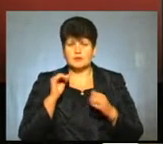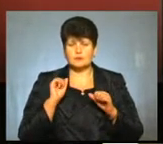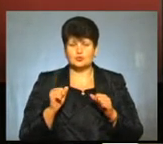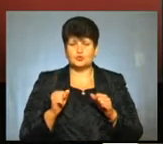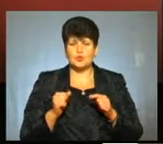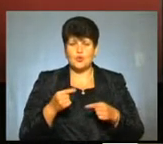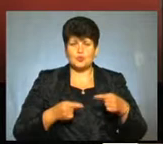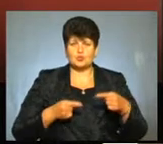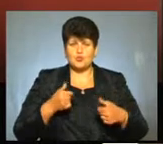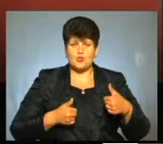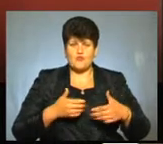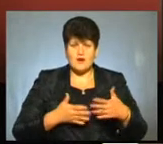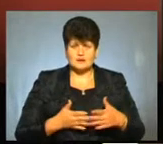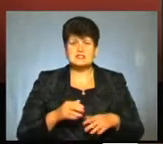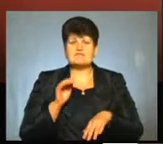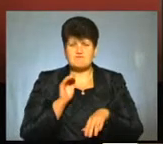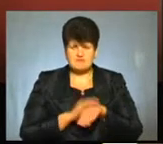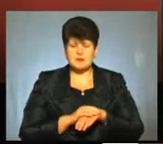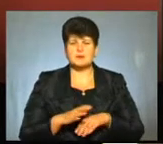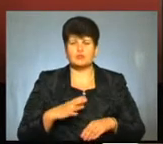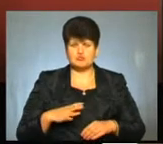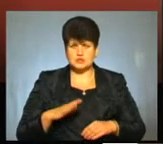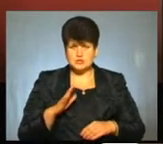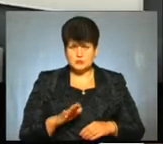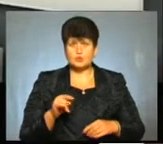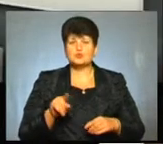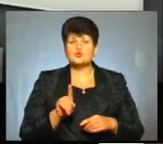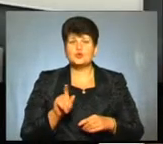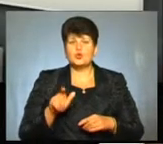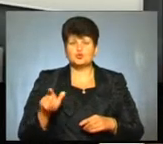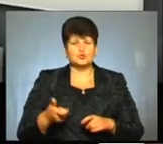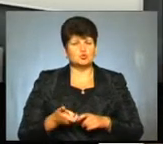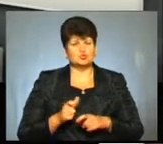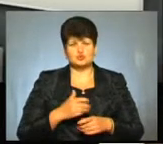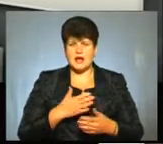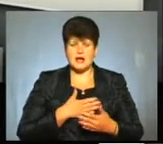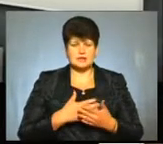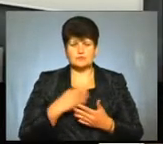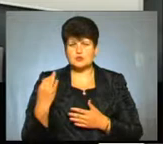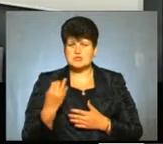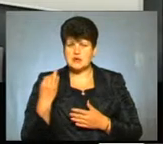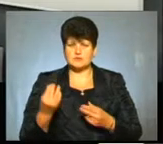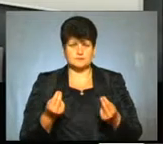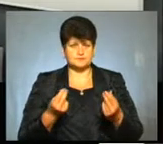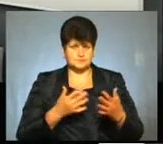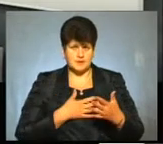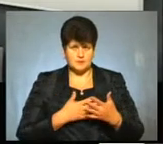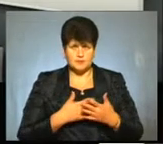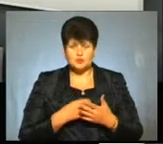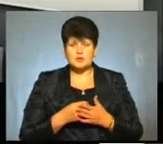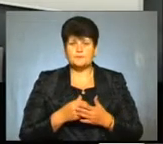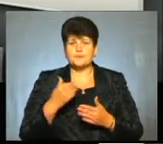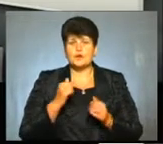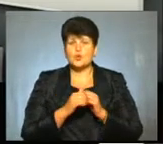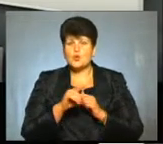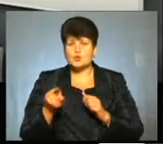між собою конкурувати, це факт, ми це очікуємо, тому що люди дуже активно цікавляться громадським бюджетом, кожен хоче